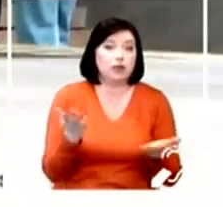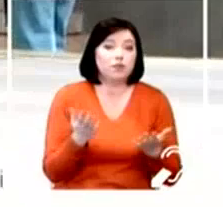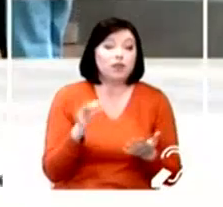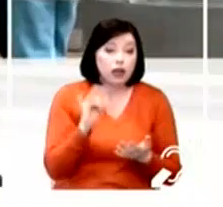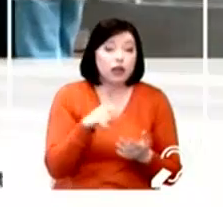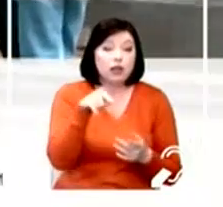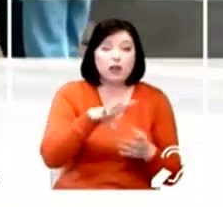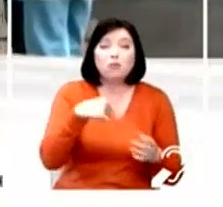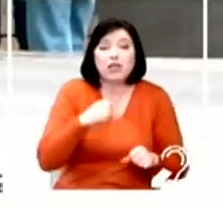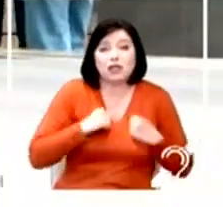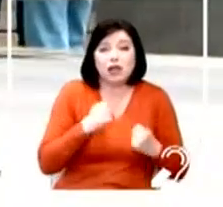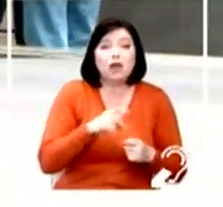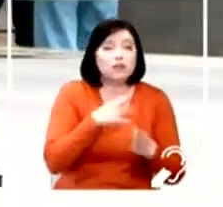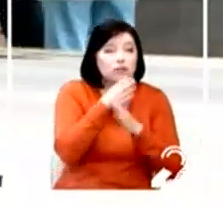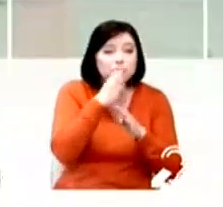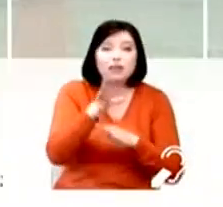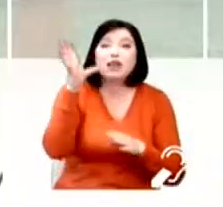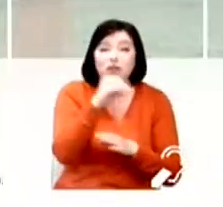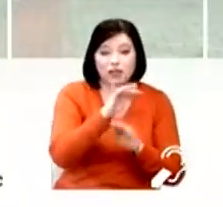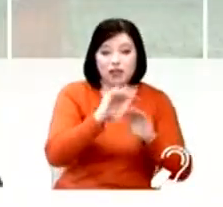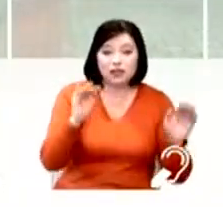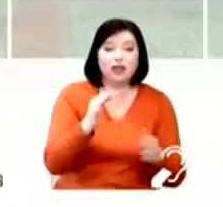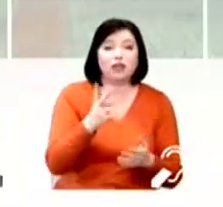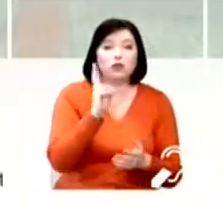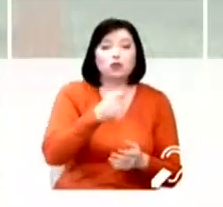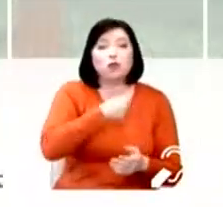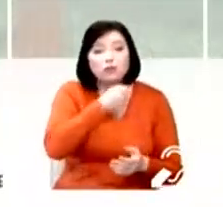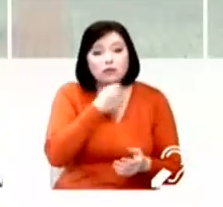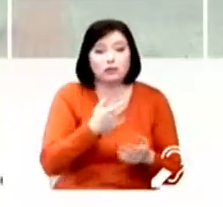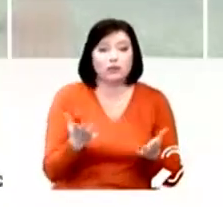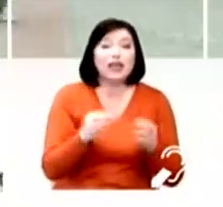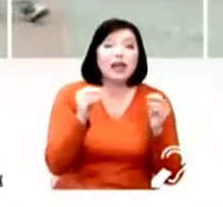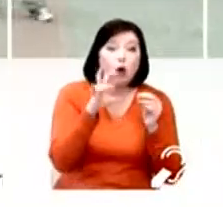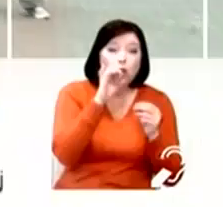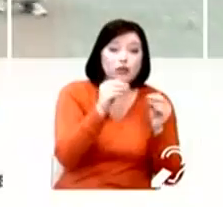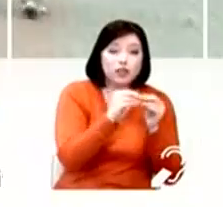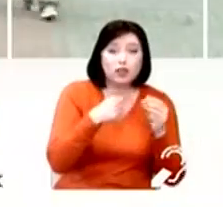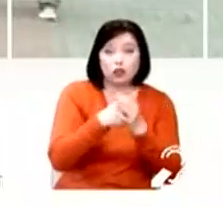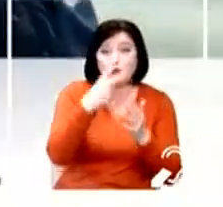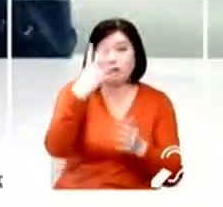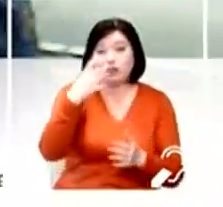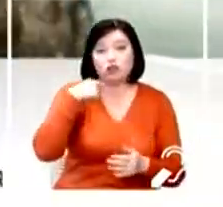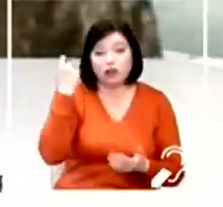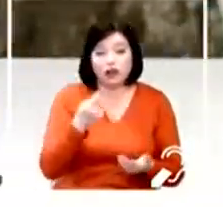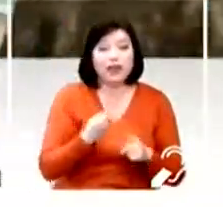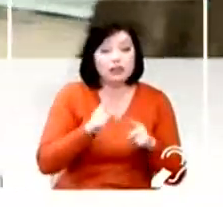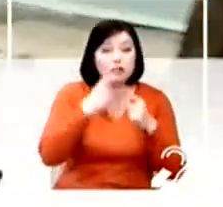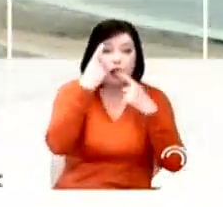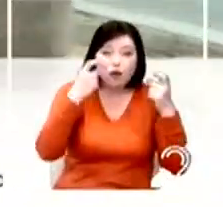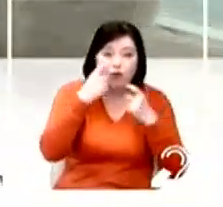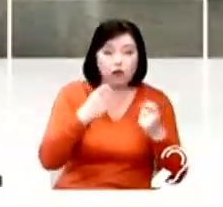practic, cuprindem toți copiii, tinerii, adolescenți, 10-24 de ani, cu această informare. Le